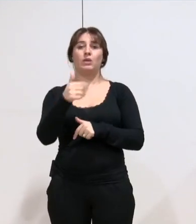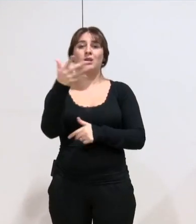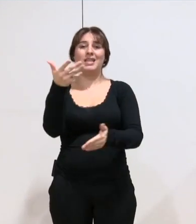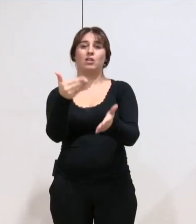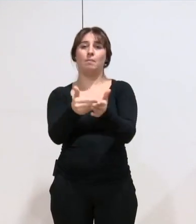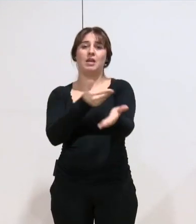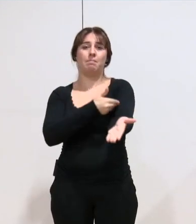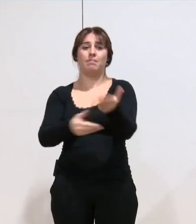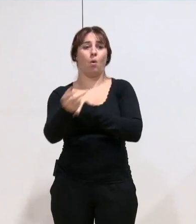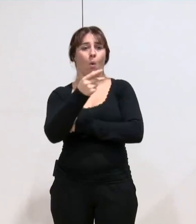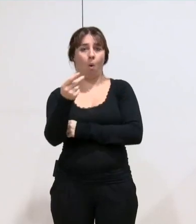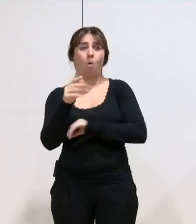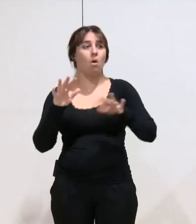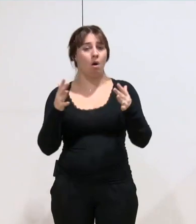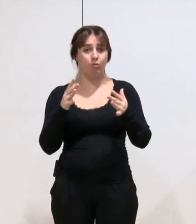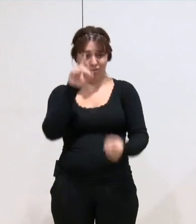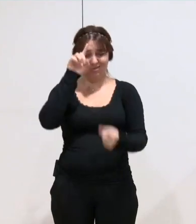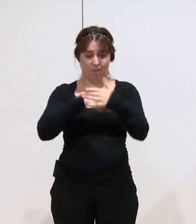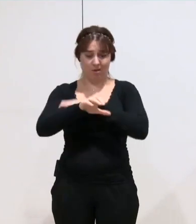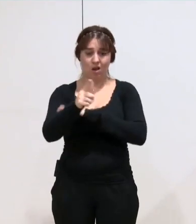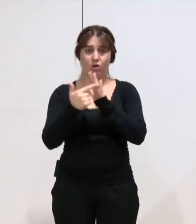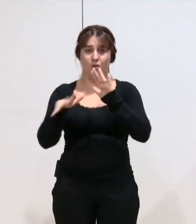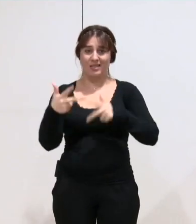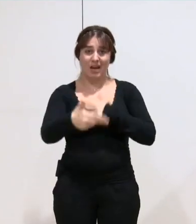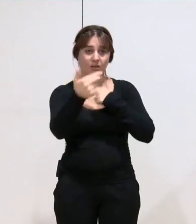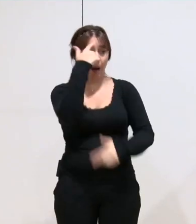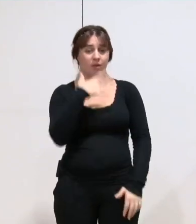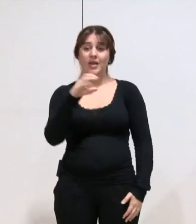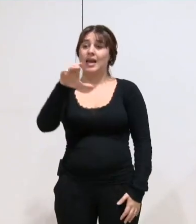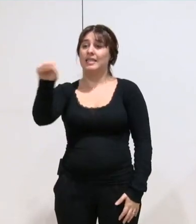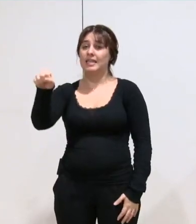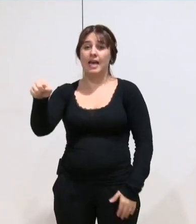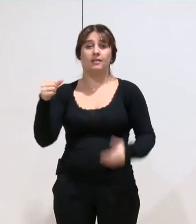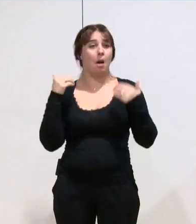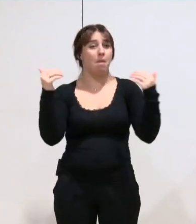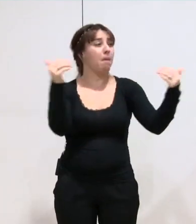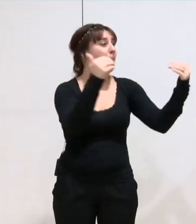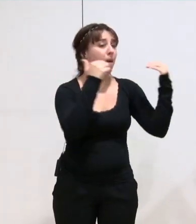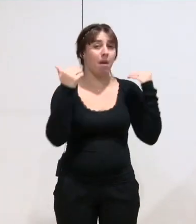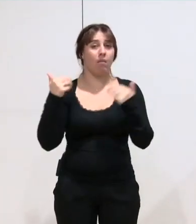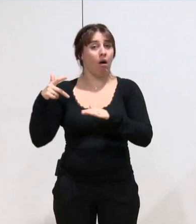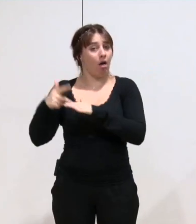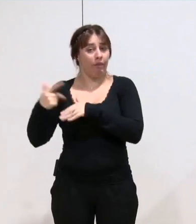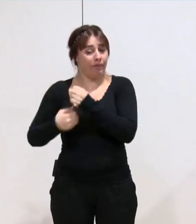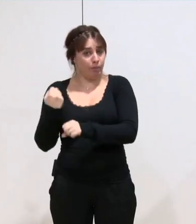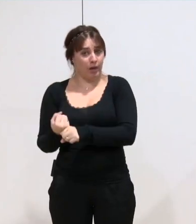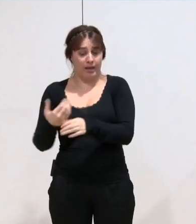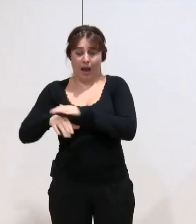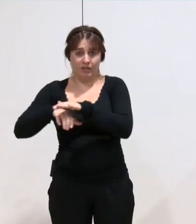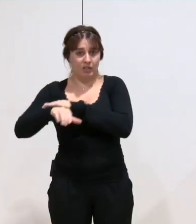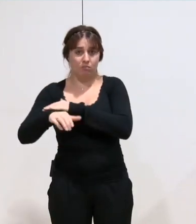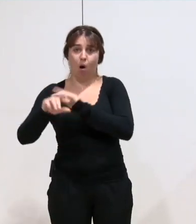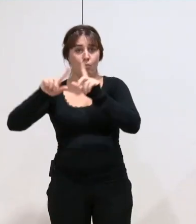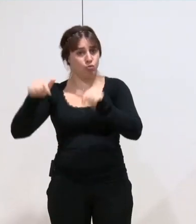le financement de ces investissements 2015. Moi, je pense que le CCAS, il est comme tout le monde. Il a un budget en début d'année. Il a des investissements et on prévoit à